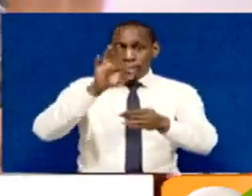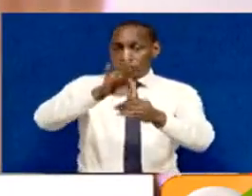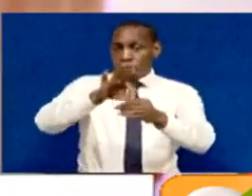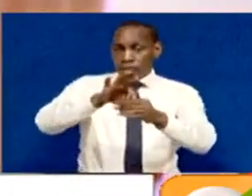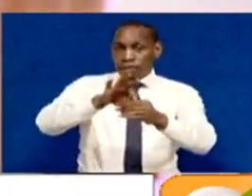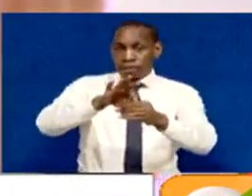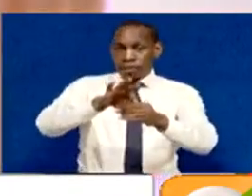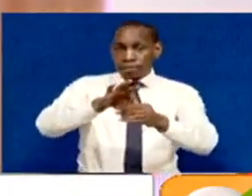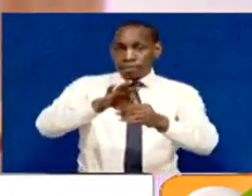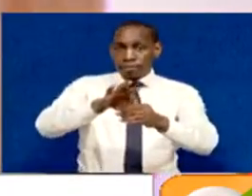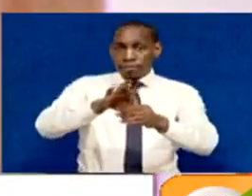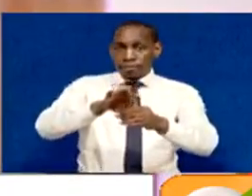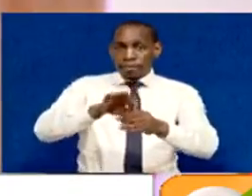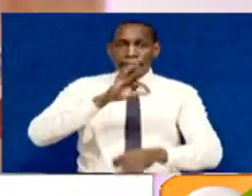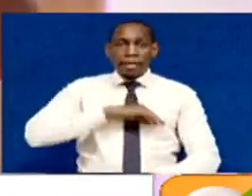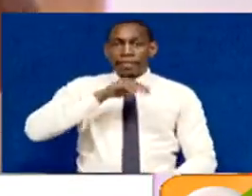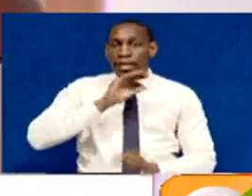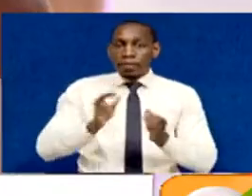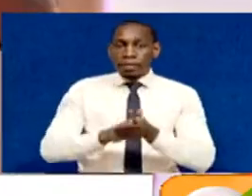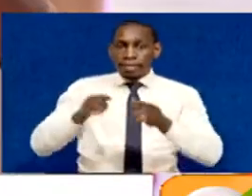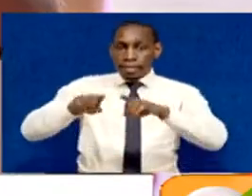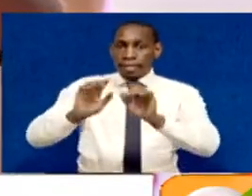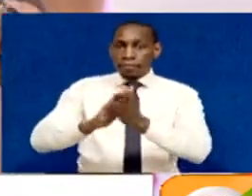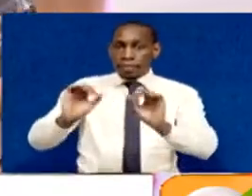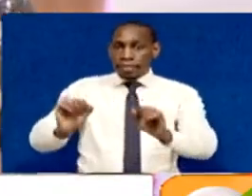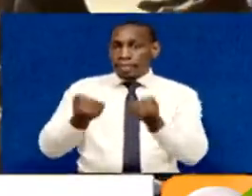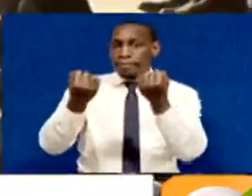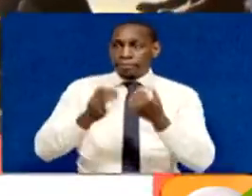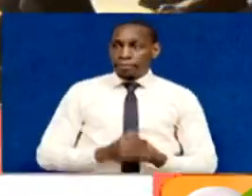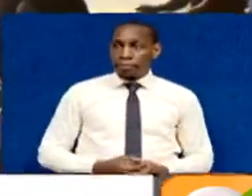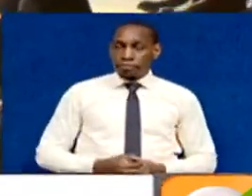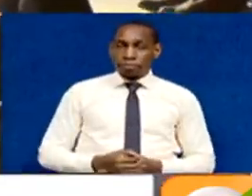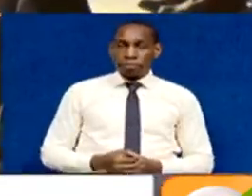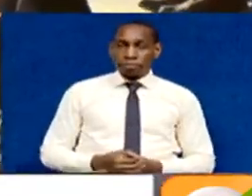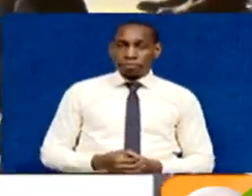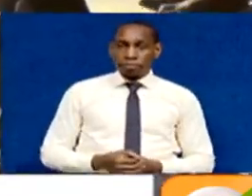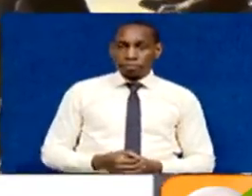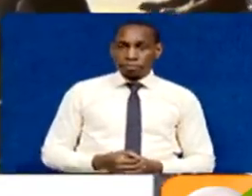kura hiyo, humusaidii Raila, unajikomboa wewe mwenyewe.